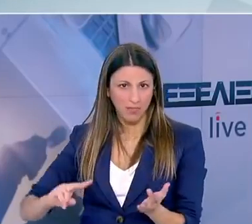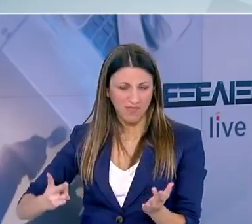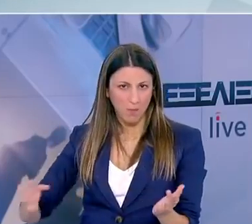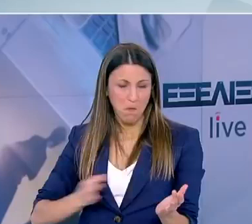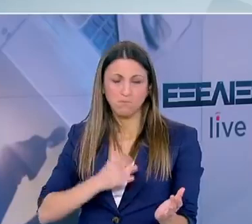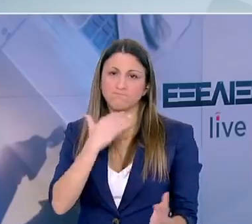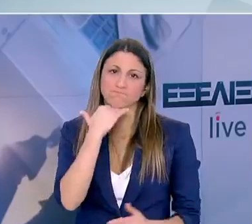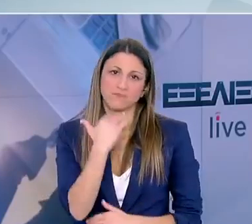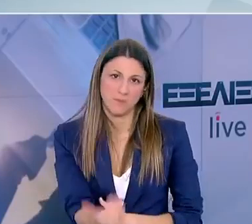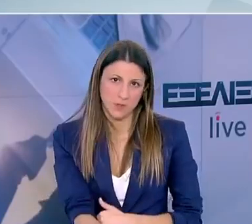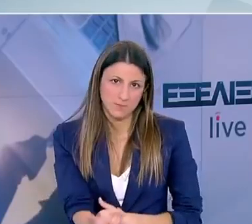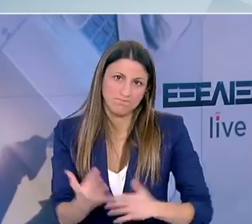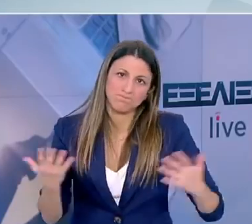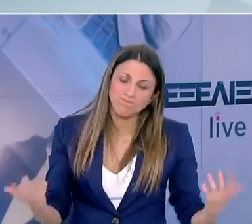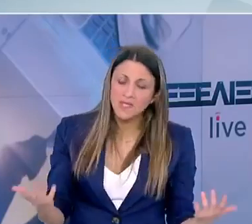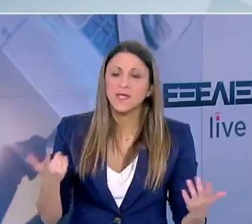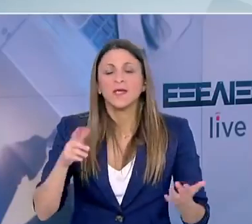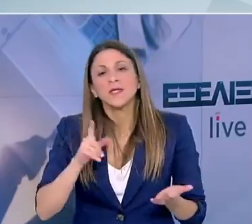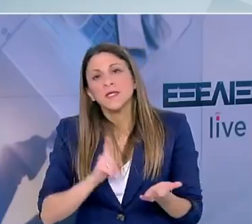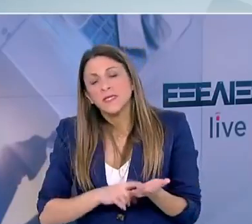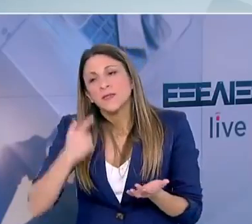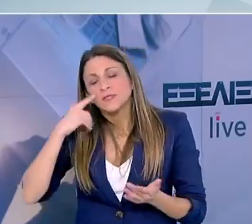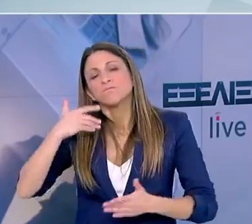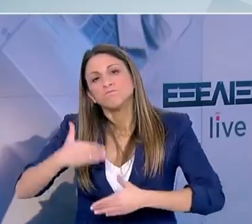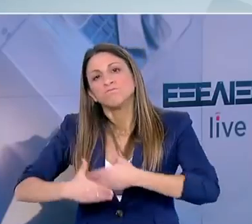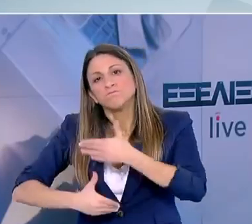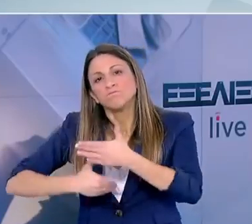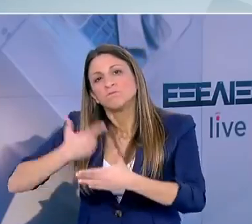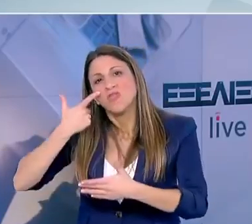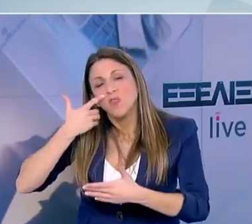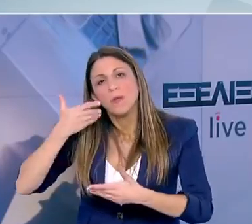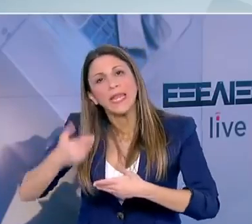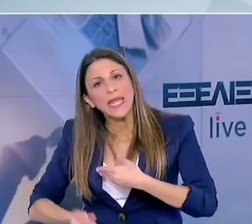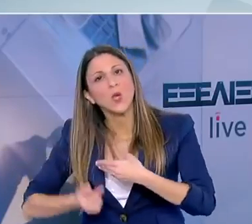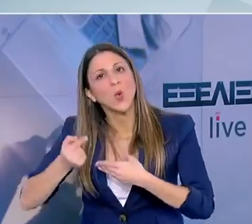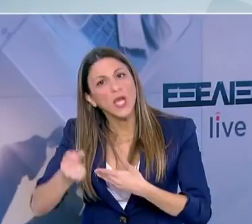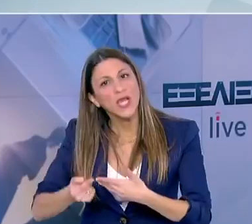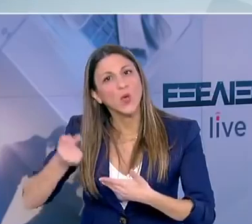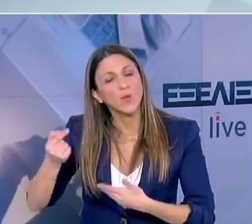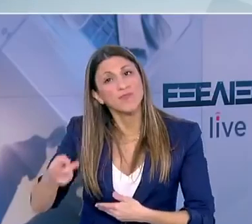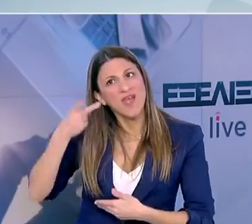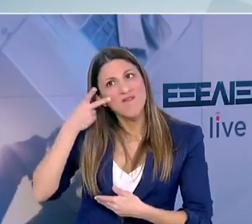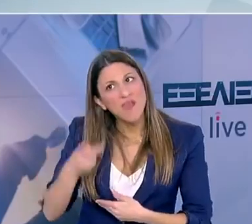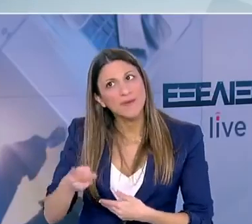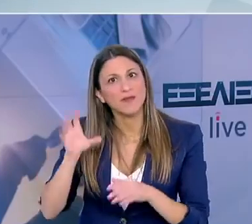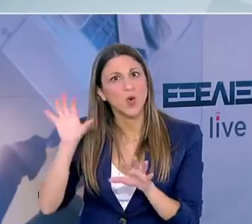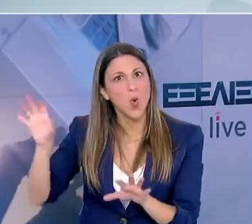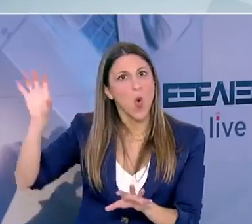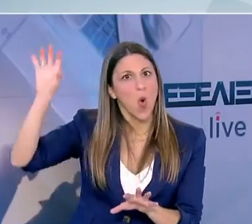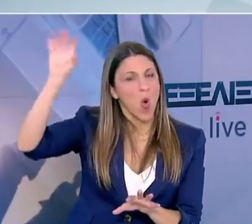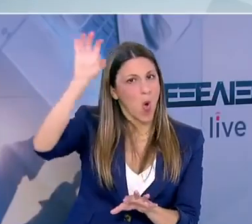τιμές να μπαίνουν κάποια παρόμοια φρένα ανάλογα με την εικόνα της επιδημίας. Και βλέπετε χώρες οι οποίες είχαν χαλαρώσει